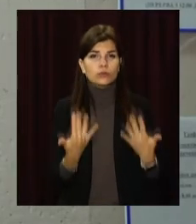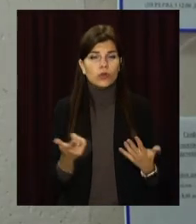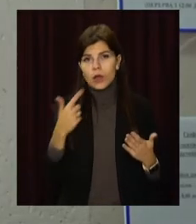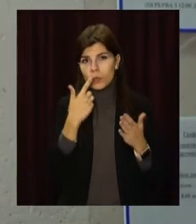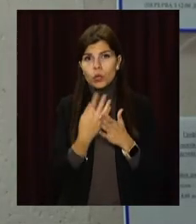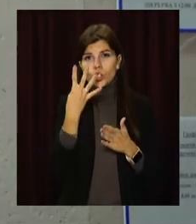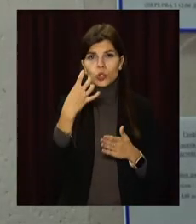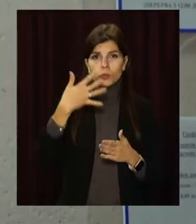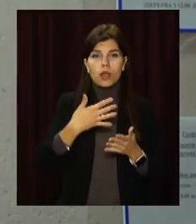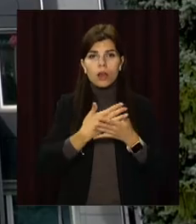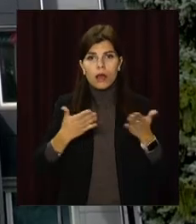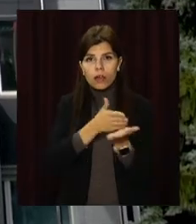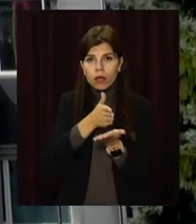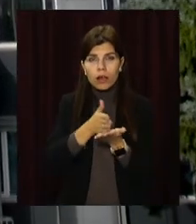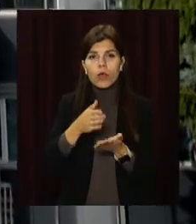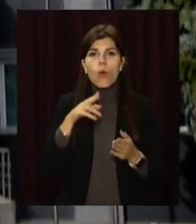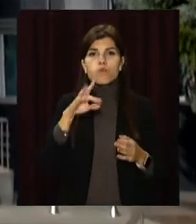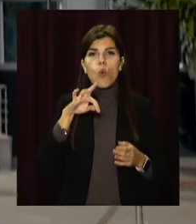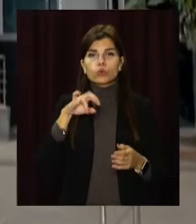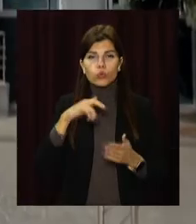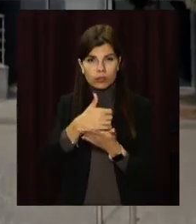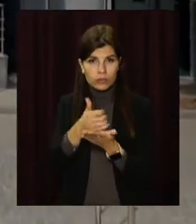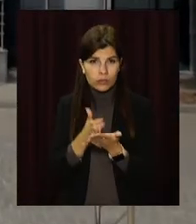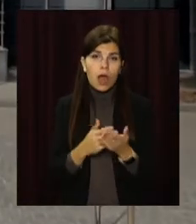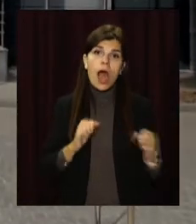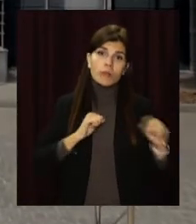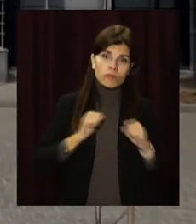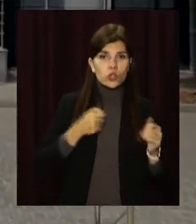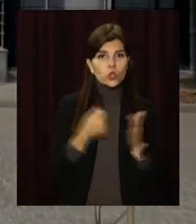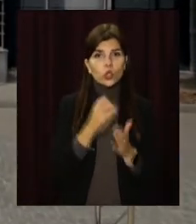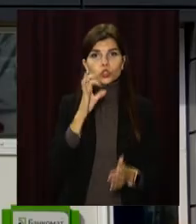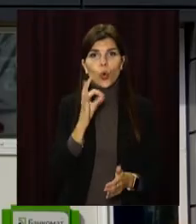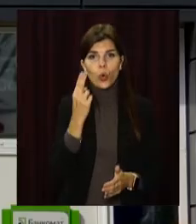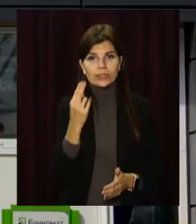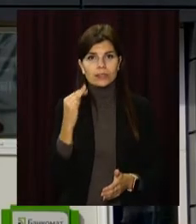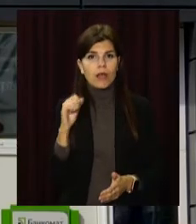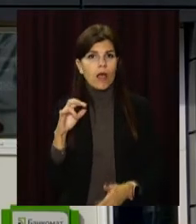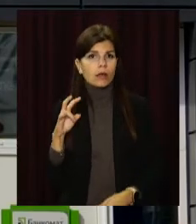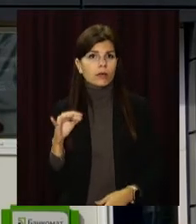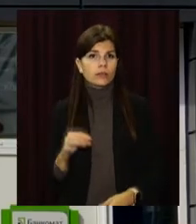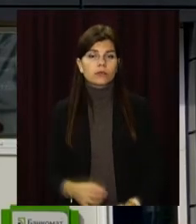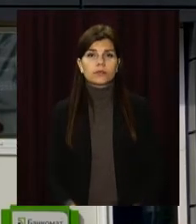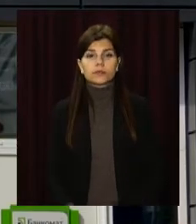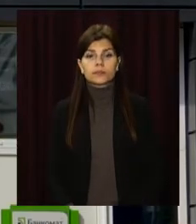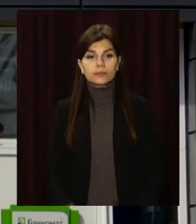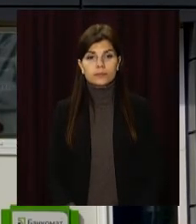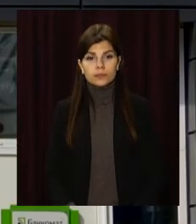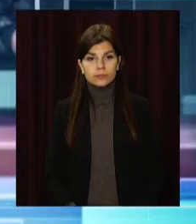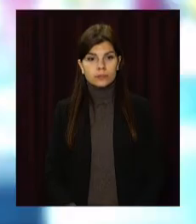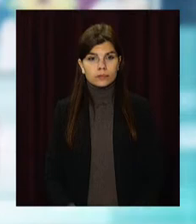понад 450 послуг – від адміністративних до соціальних. Лада Донець, Роман Івашинов, Open News, телеканал